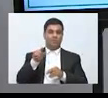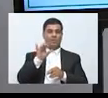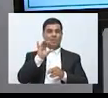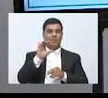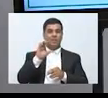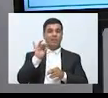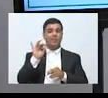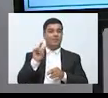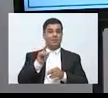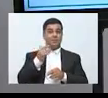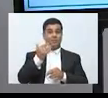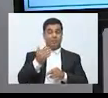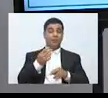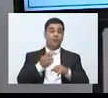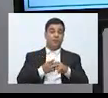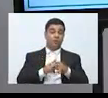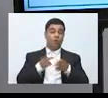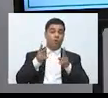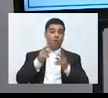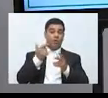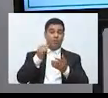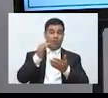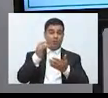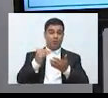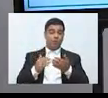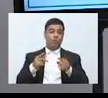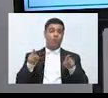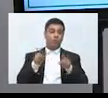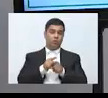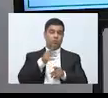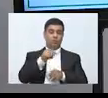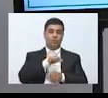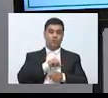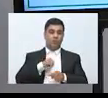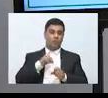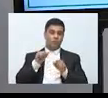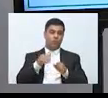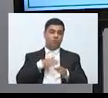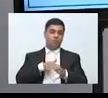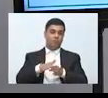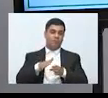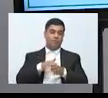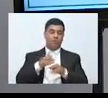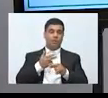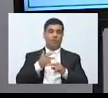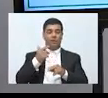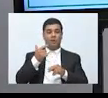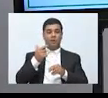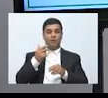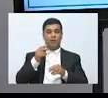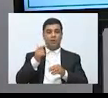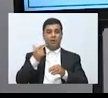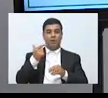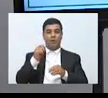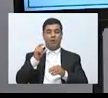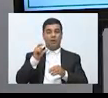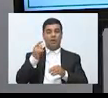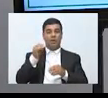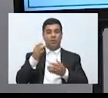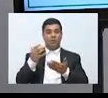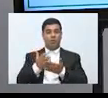shunday tartibda, demak, qolgan gaplarni o'zingiz ham kesim egasini topib, qovus